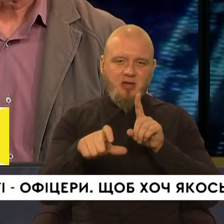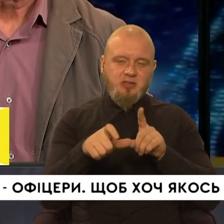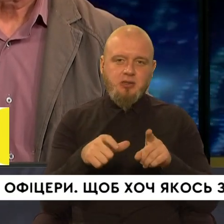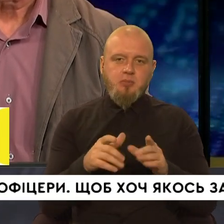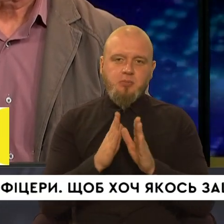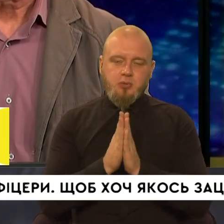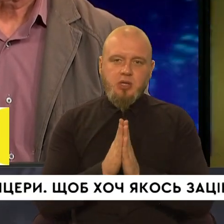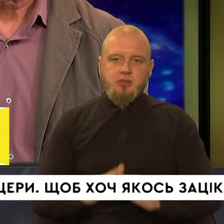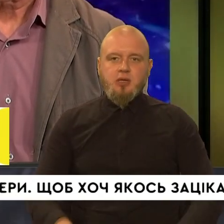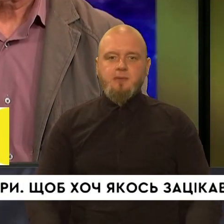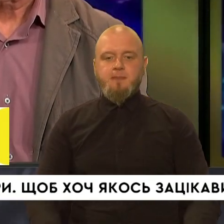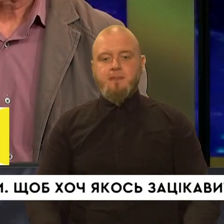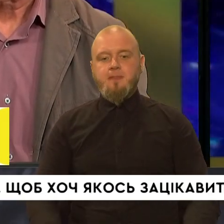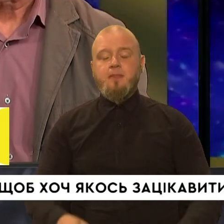Так,